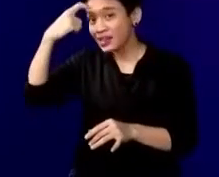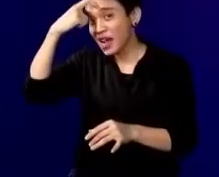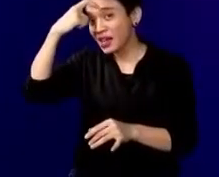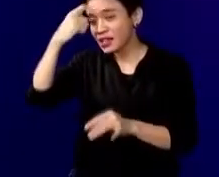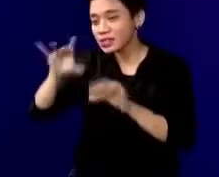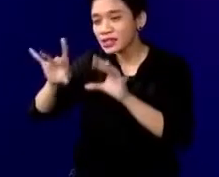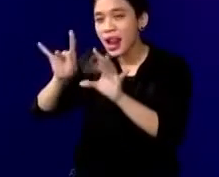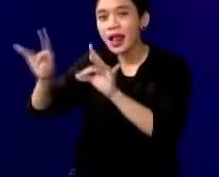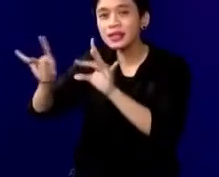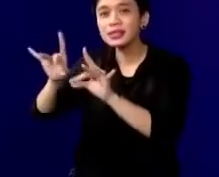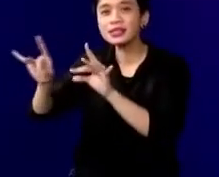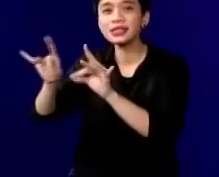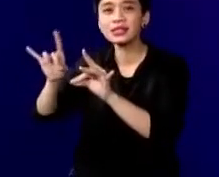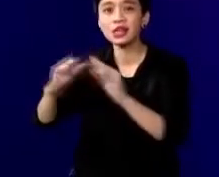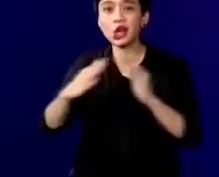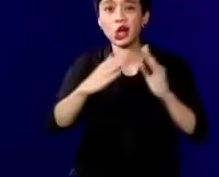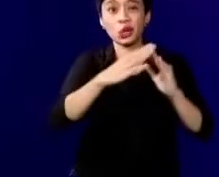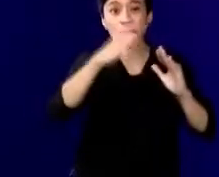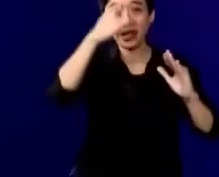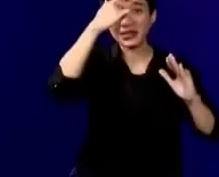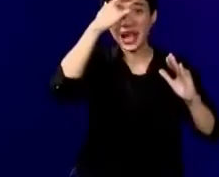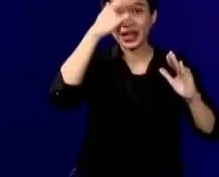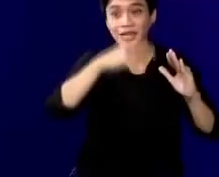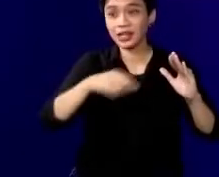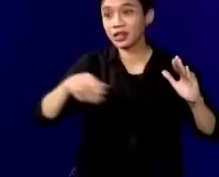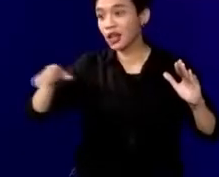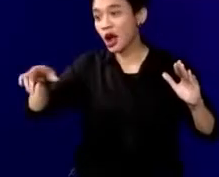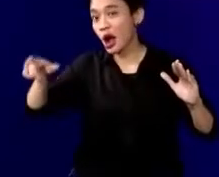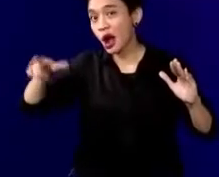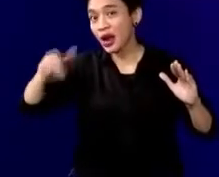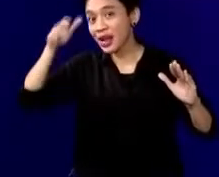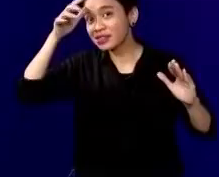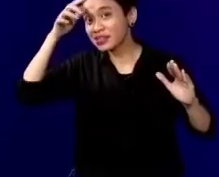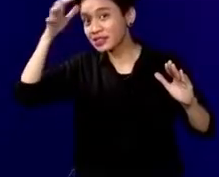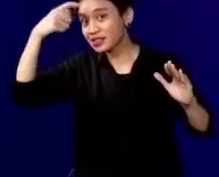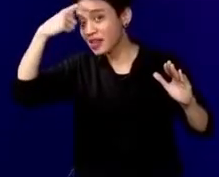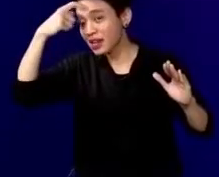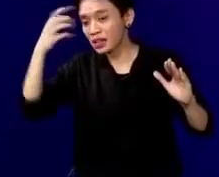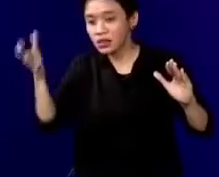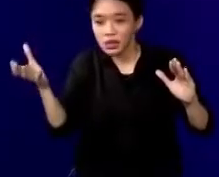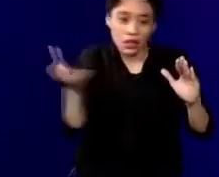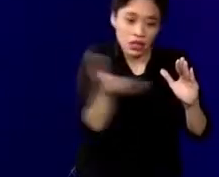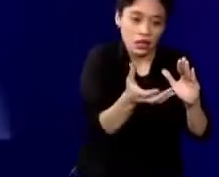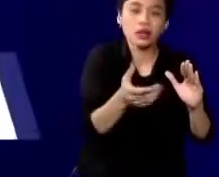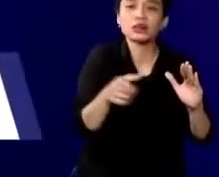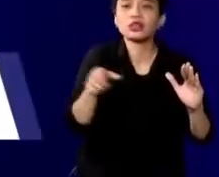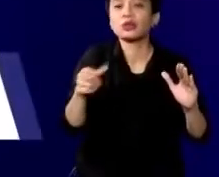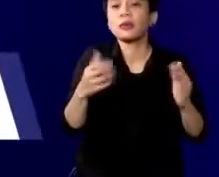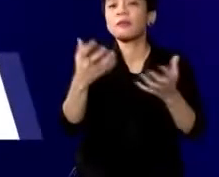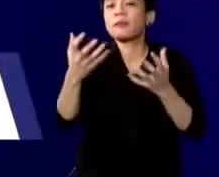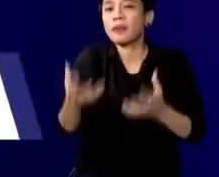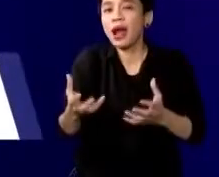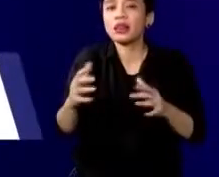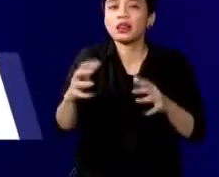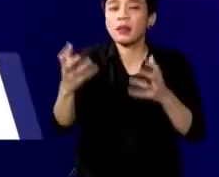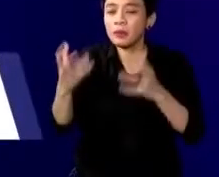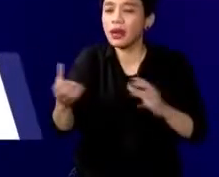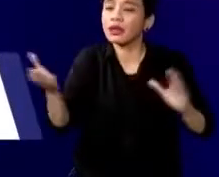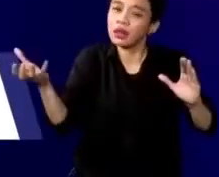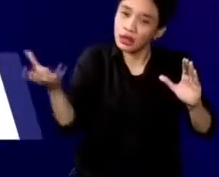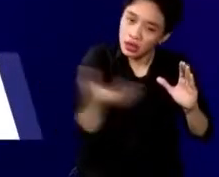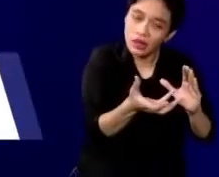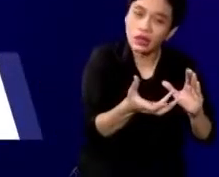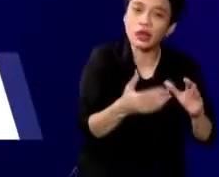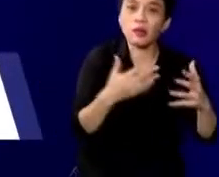ke rumah sakit betul-betul memang membutuhkan perawatan untuk kasus yang e sedang berat dan kritis Ini